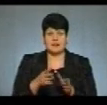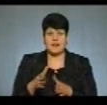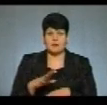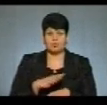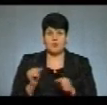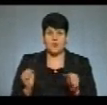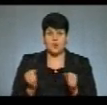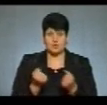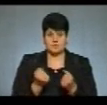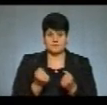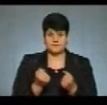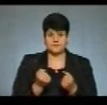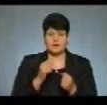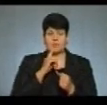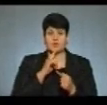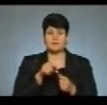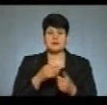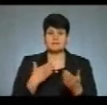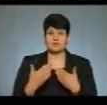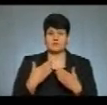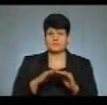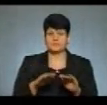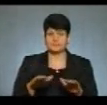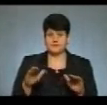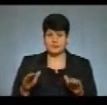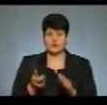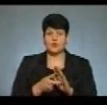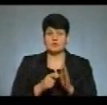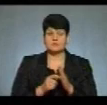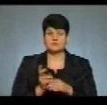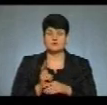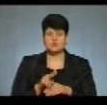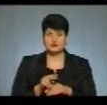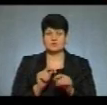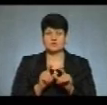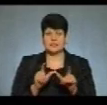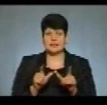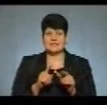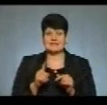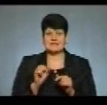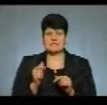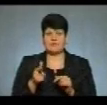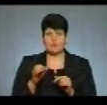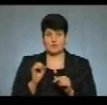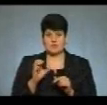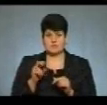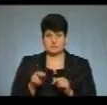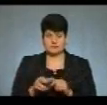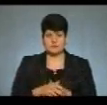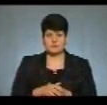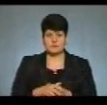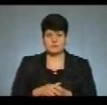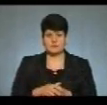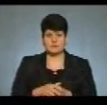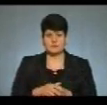холодна. Поки ми спілкувалися зі школяркою, до класу увійшов шкільний завгосп Ярослав Кулеша. Шановні,